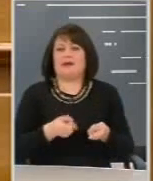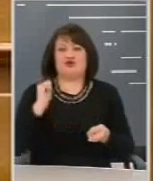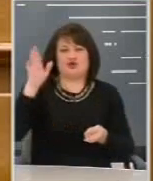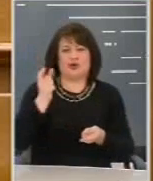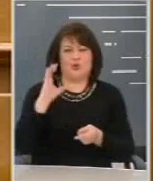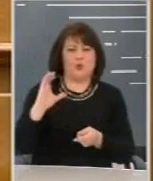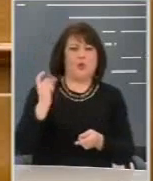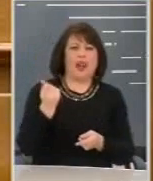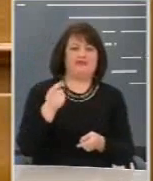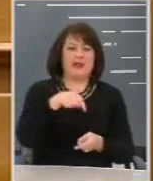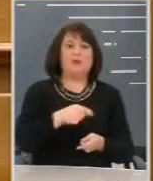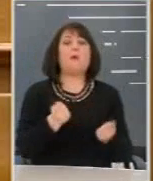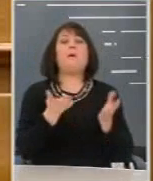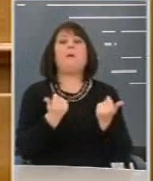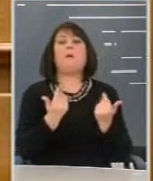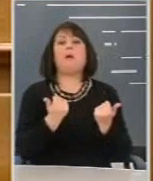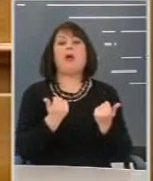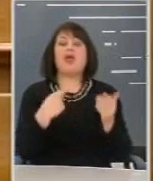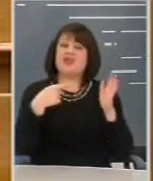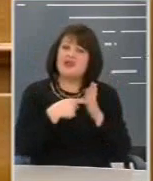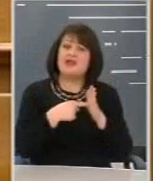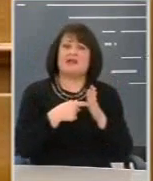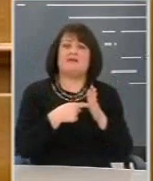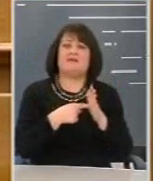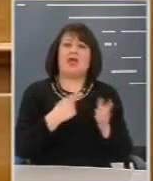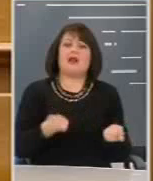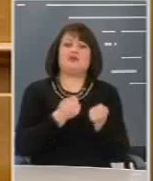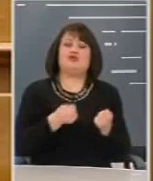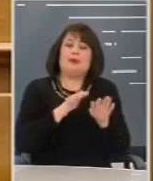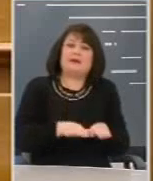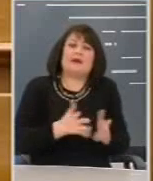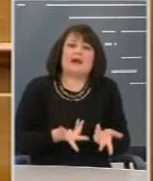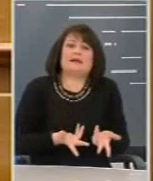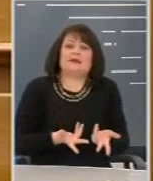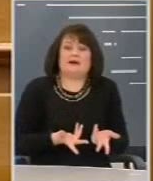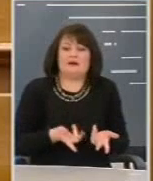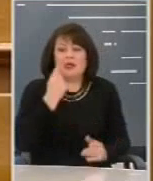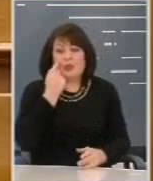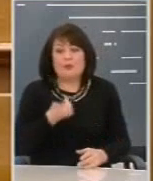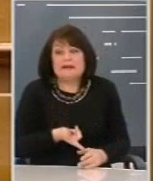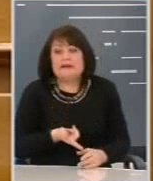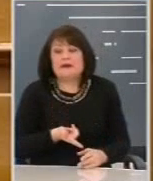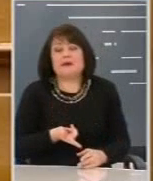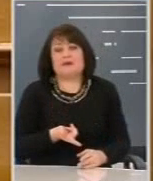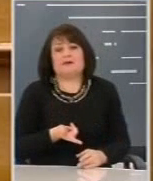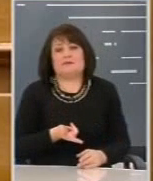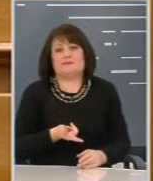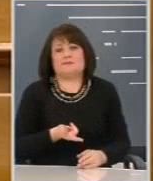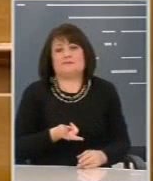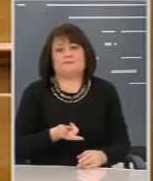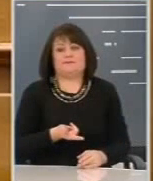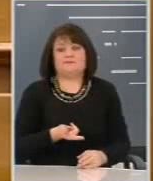Και οι 600, 700, 500, 1000 εργαζόμενοι να μείνουν. Αλλά δεν μπορεί να αιτιολογήσουμε και να δικαιολογήσουμε σε καμία